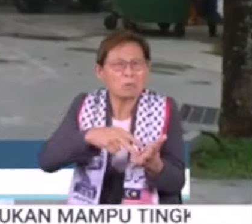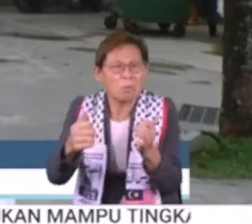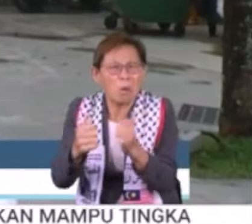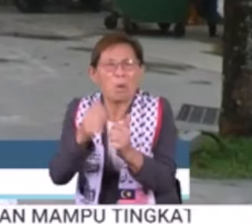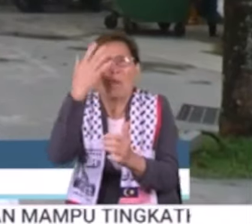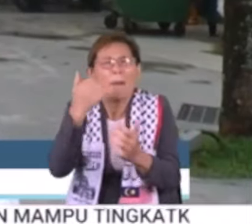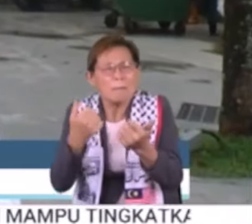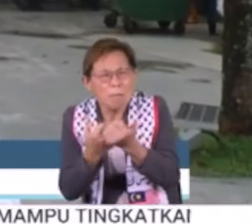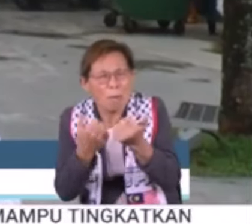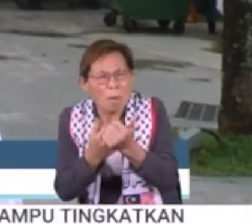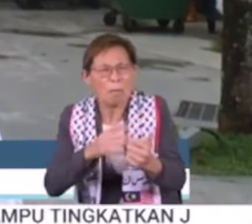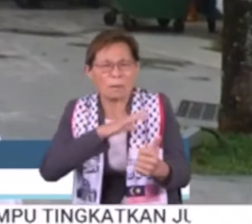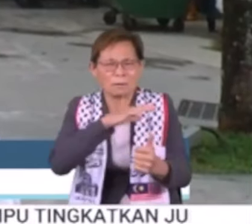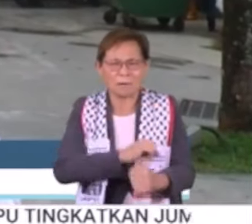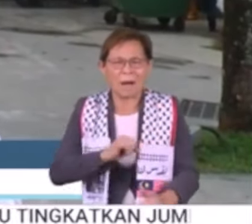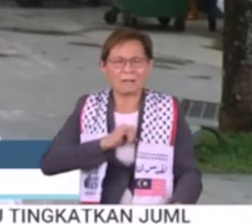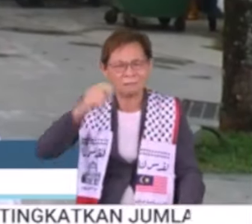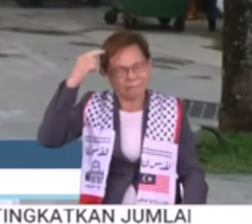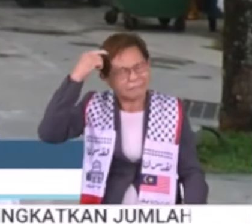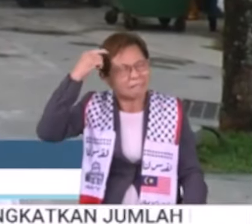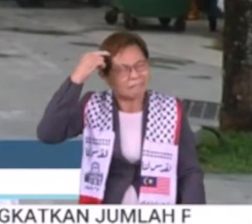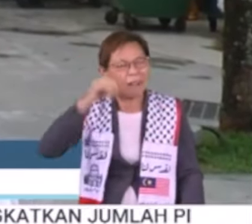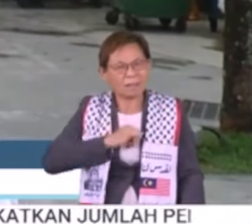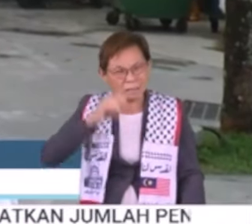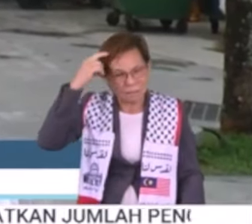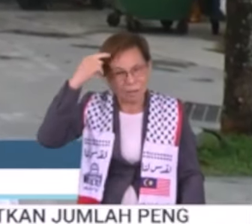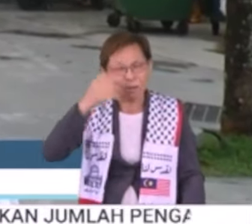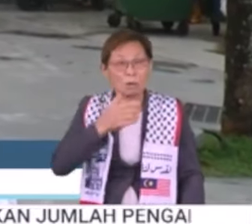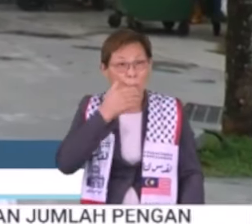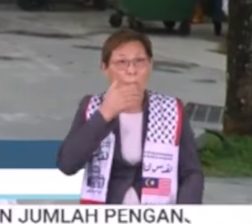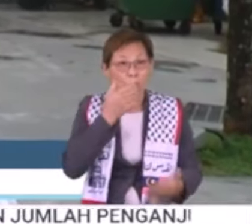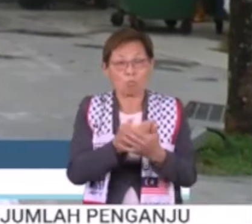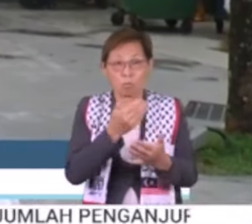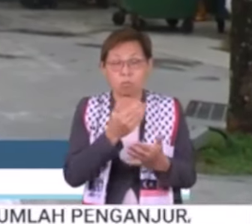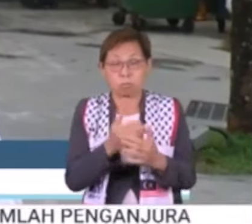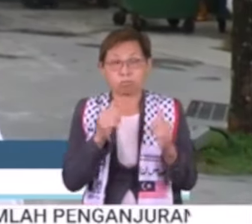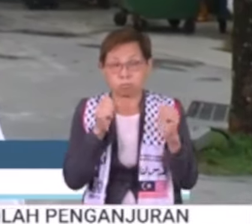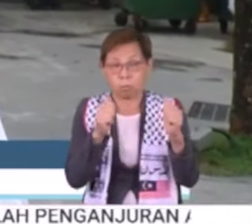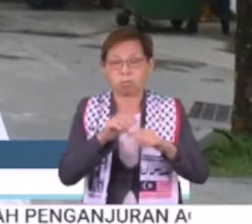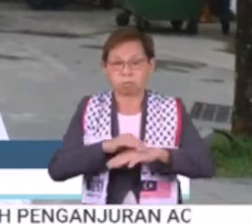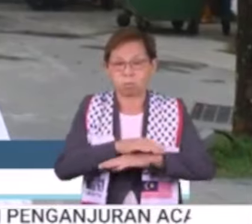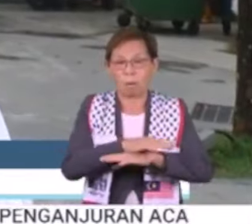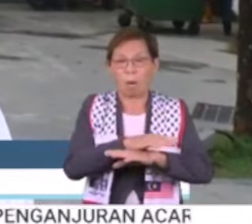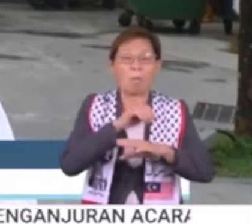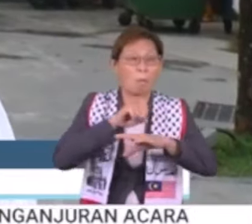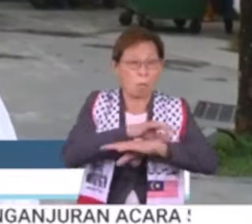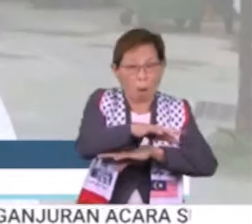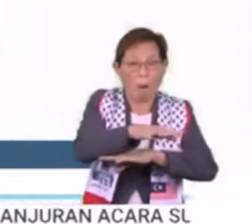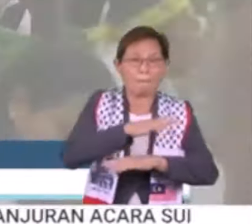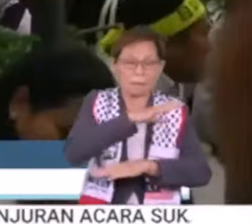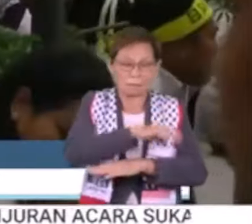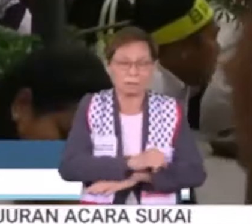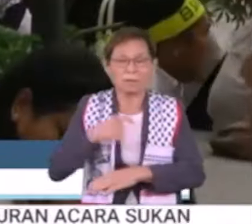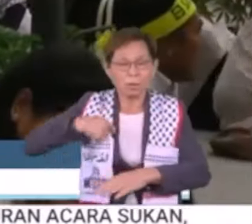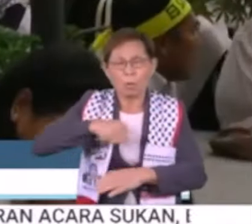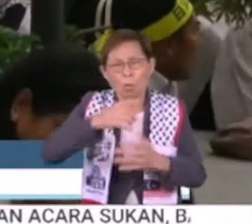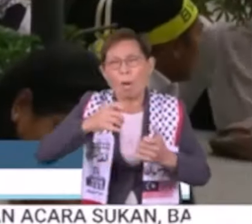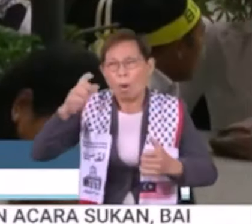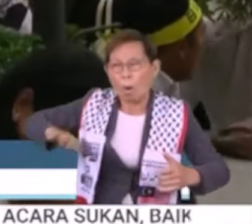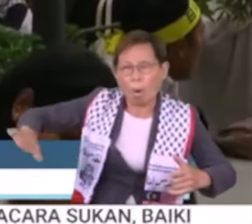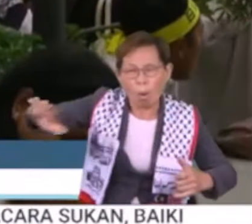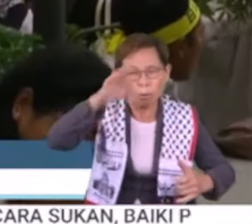Palestine. I really think that's a big impact for Palestine right now. We just want people to know the truth.